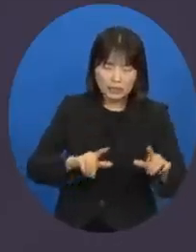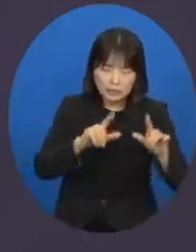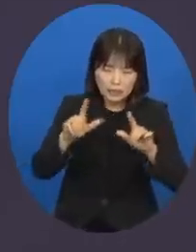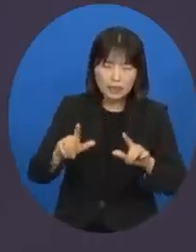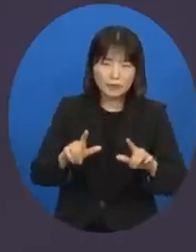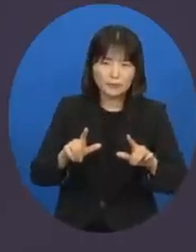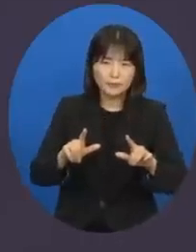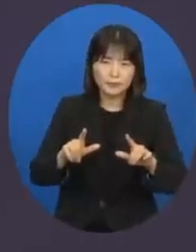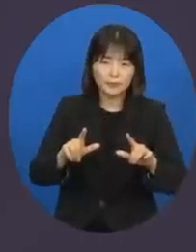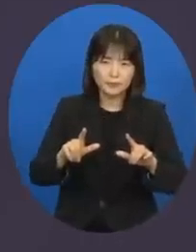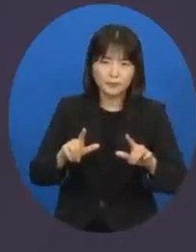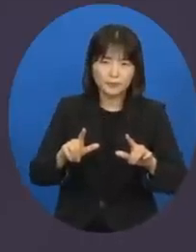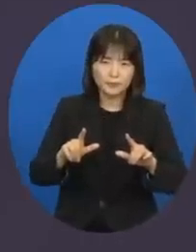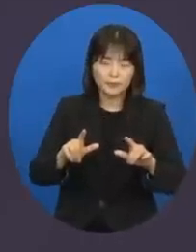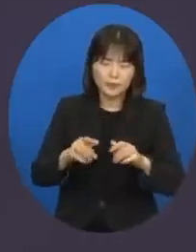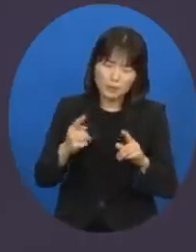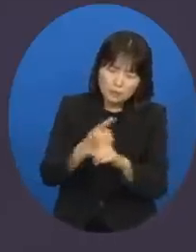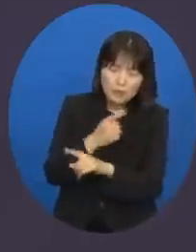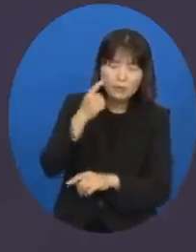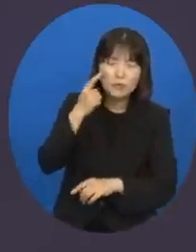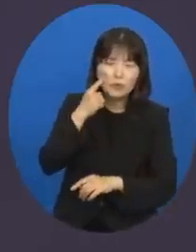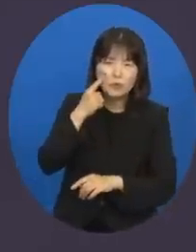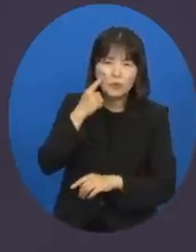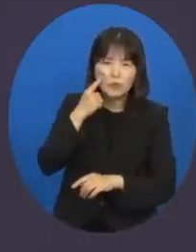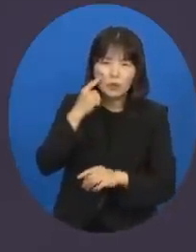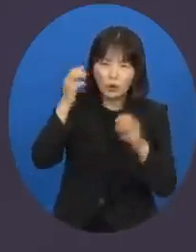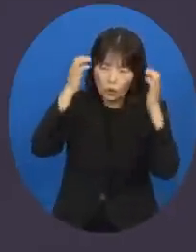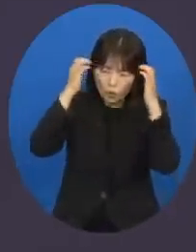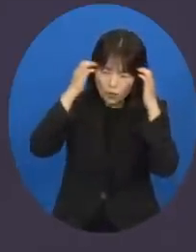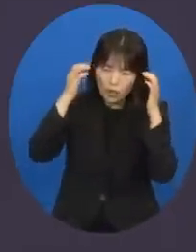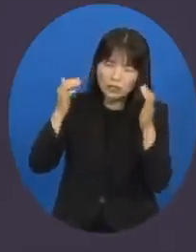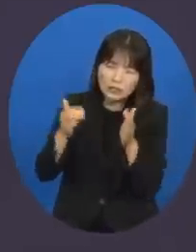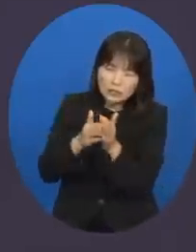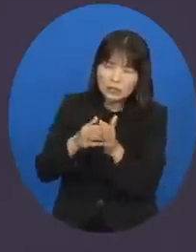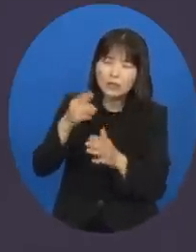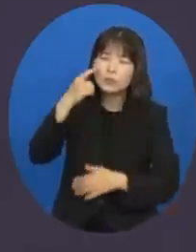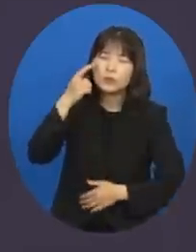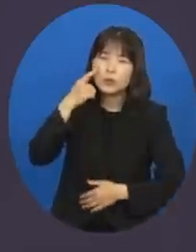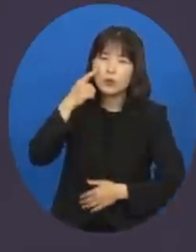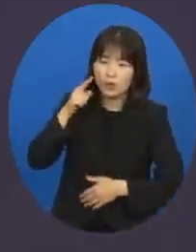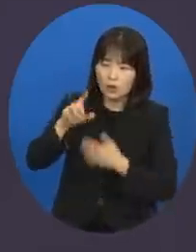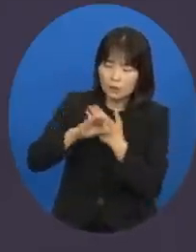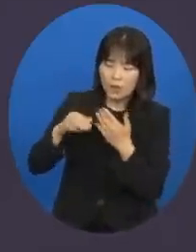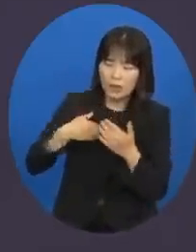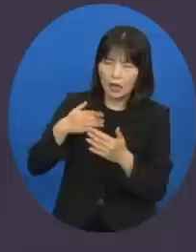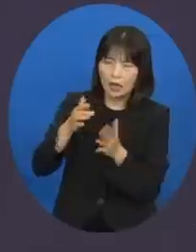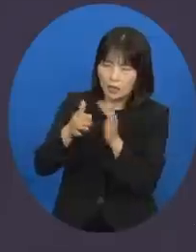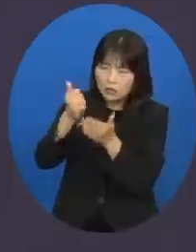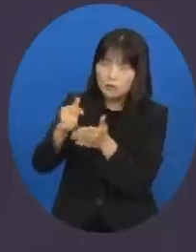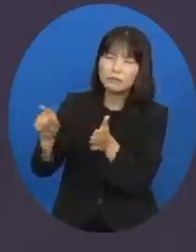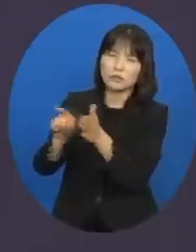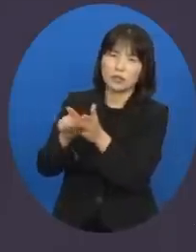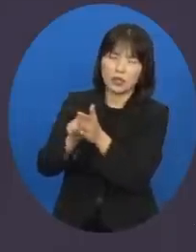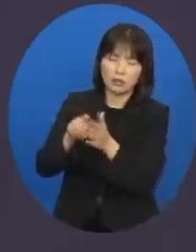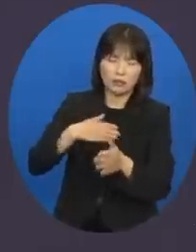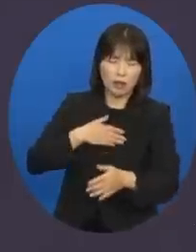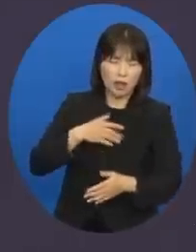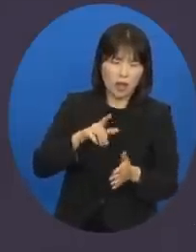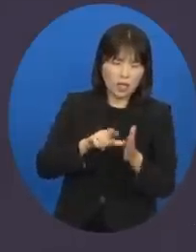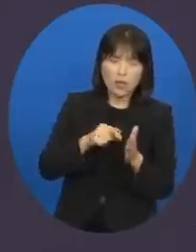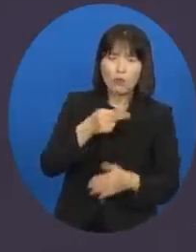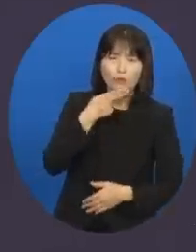한번 구원해 보세요. 건져 보세요. 그럼 내가 당신을 믿을게. 나에겐 시간이 별로 없습니다. 빨리 증명해